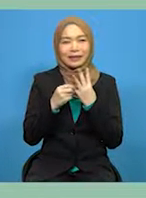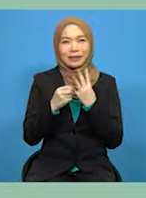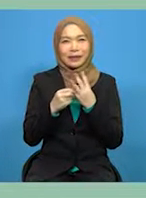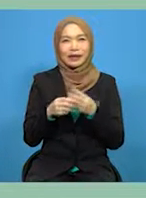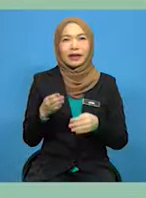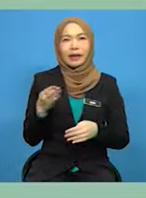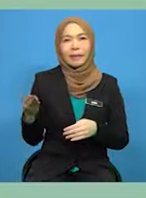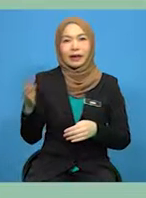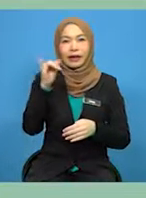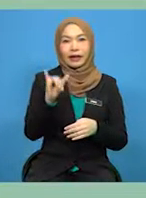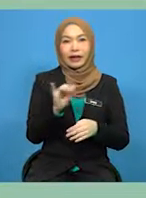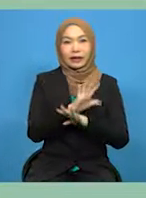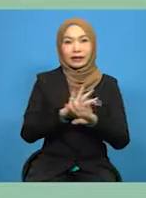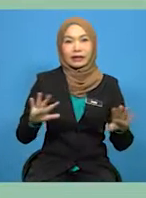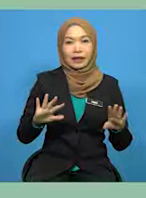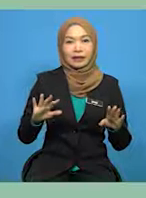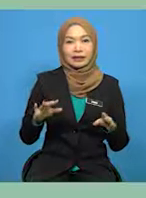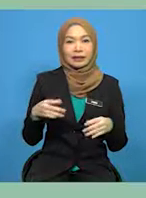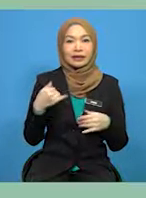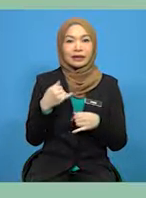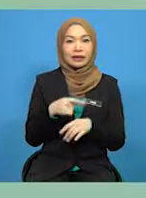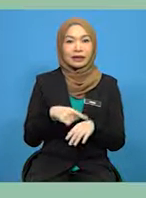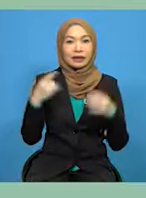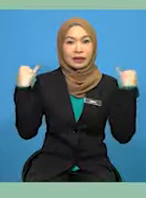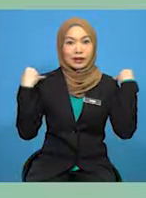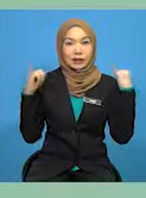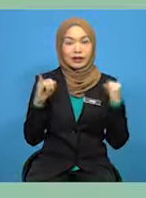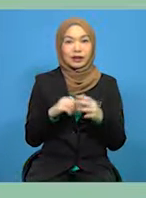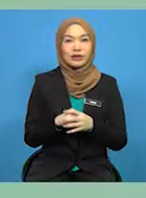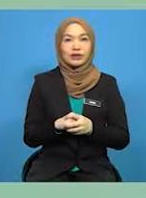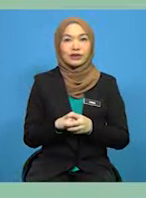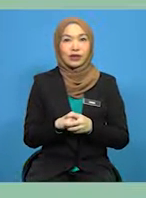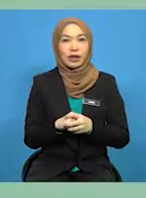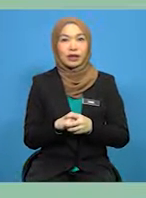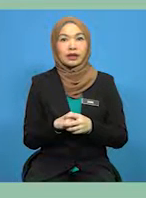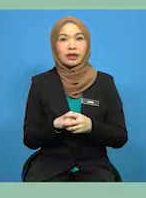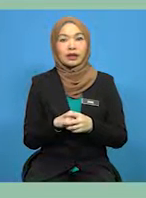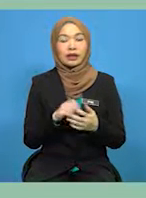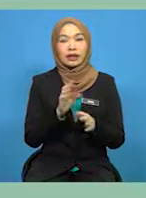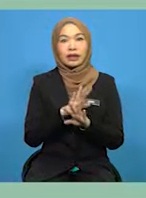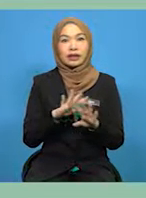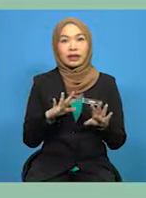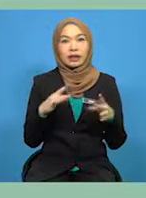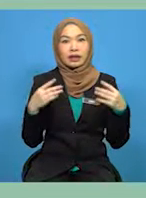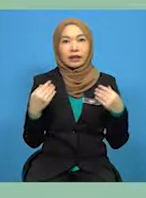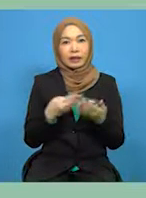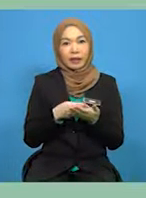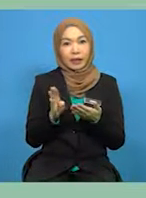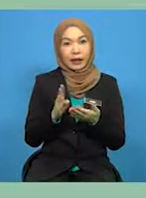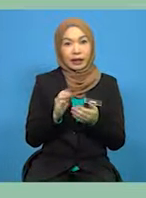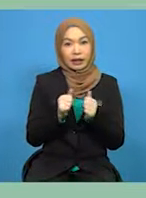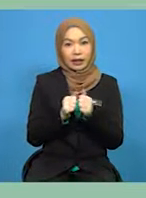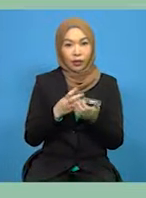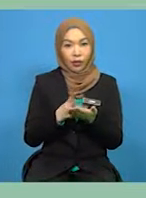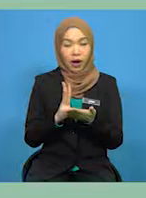tidak dipasarkan dan kegiatan yang tidak produktif yang tidak dibayar